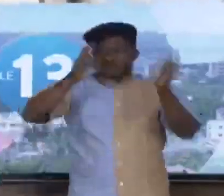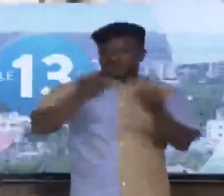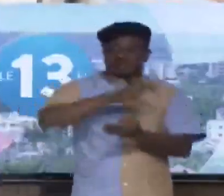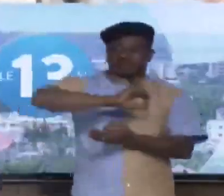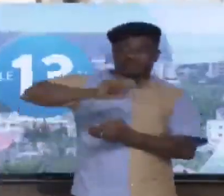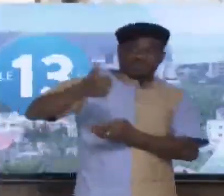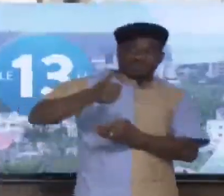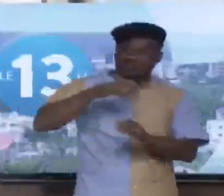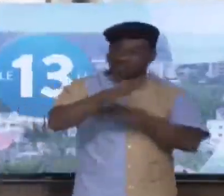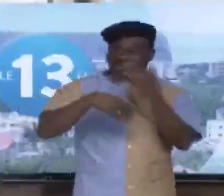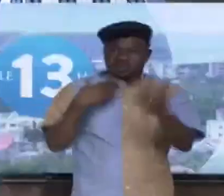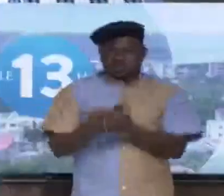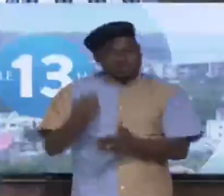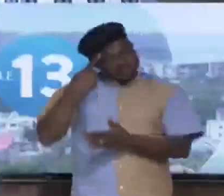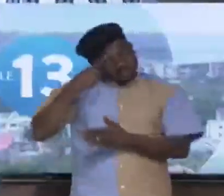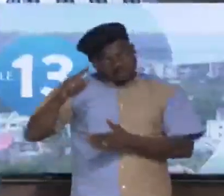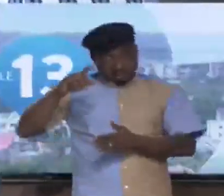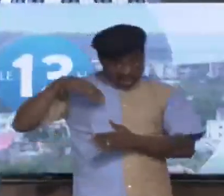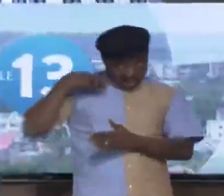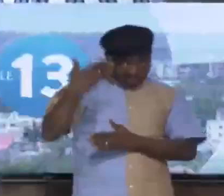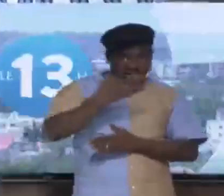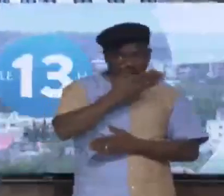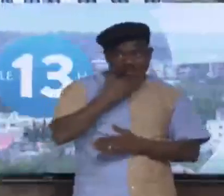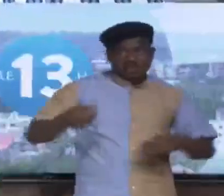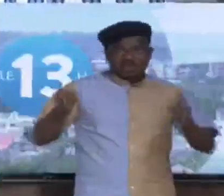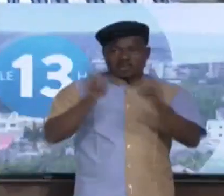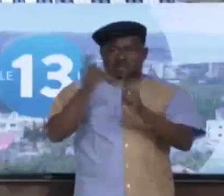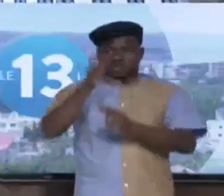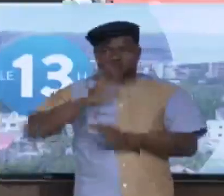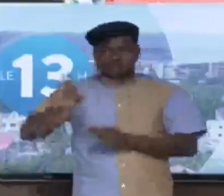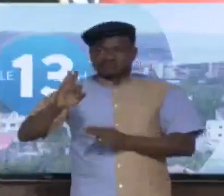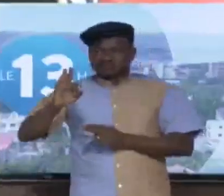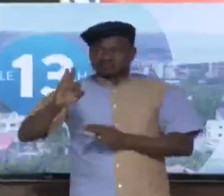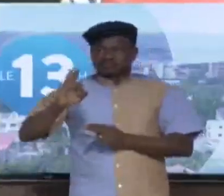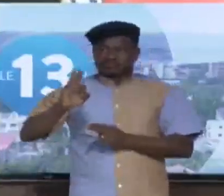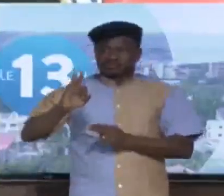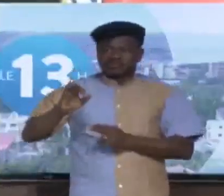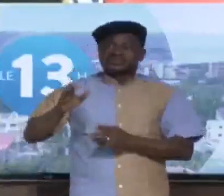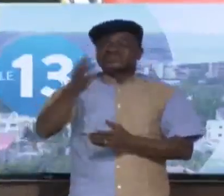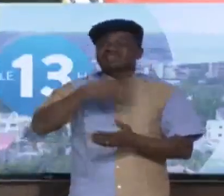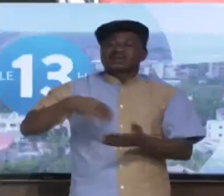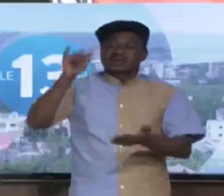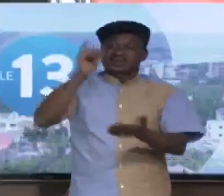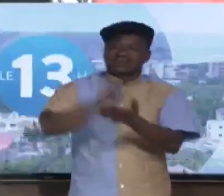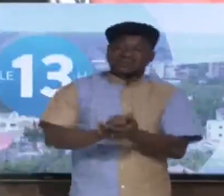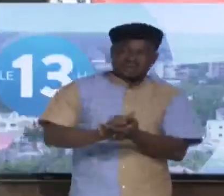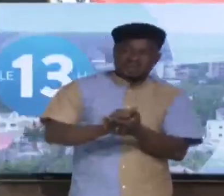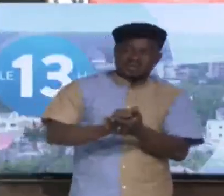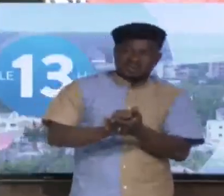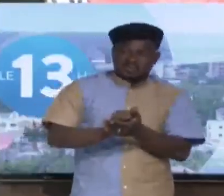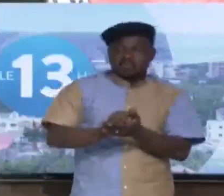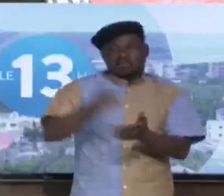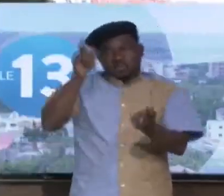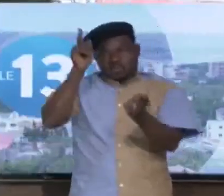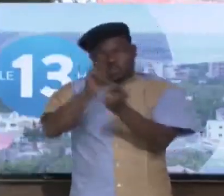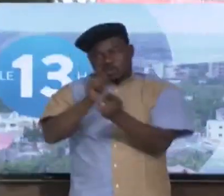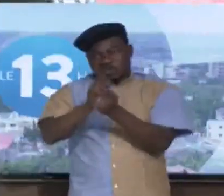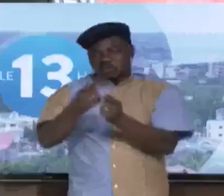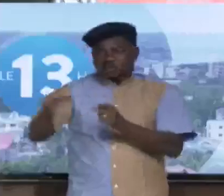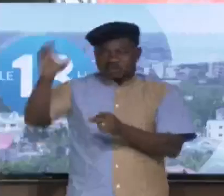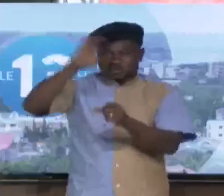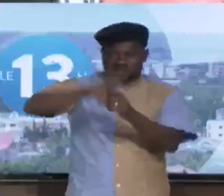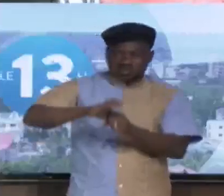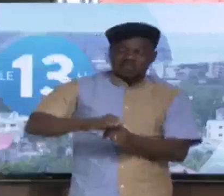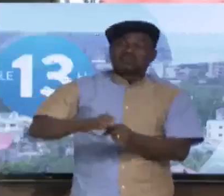tout pour un avenir meilleur au Burkina Faso. Cette modeste contribution permettra de soulager tant soit peu la souffrance